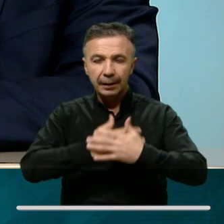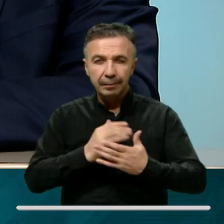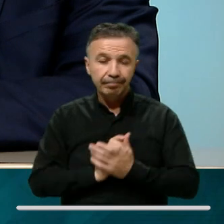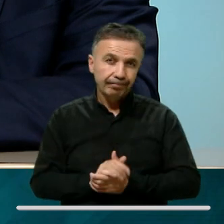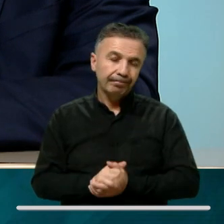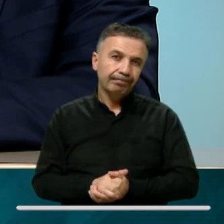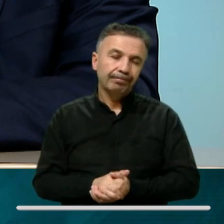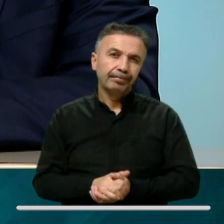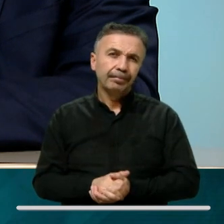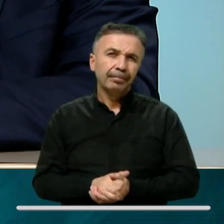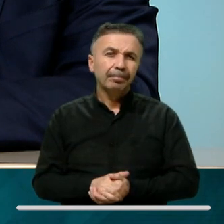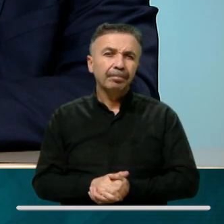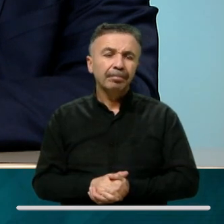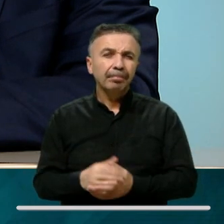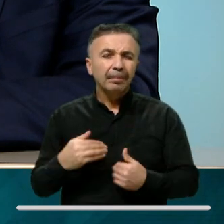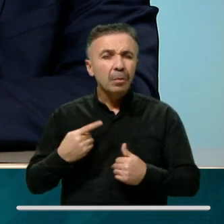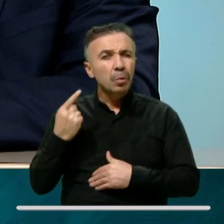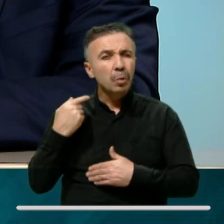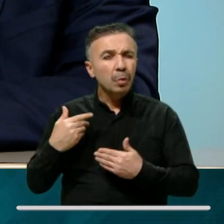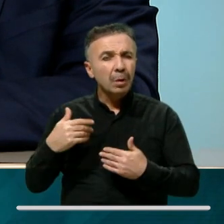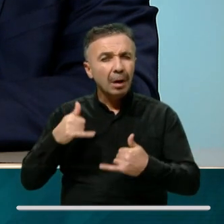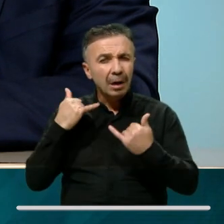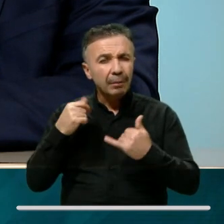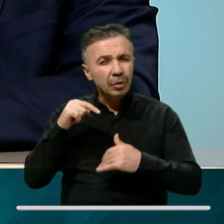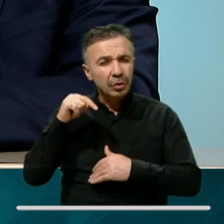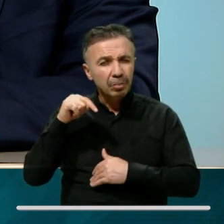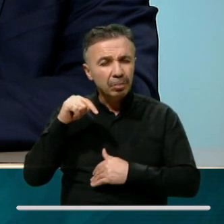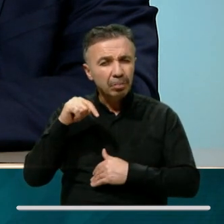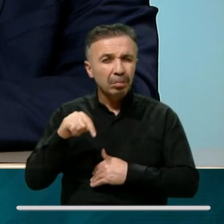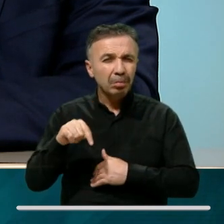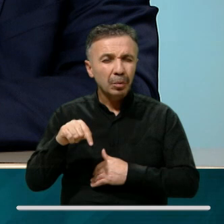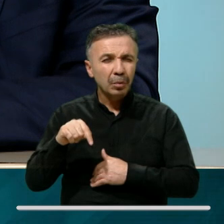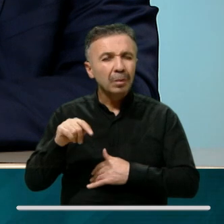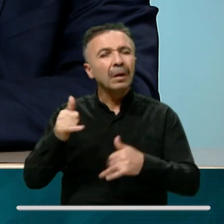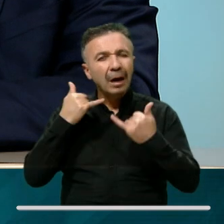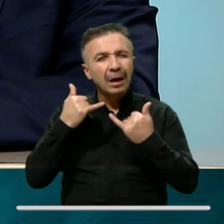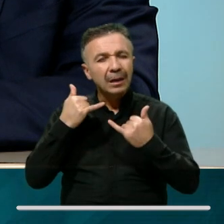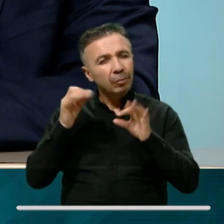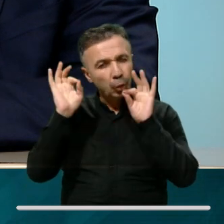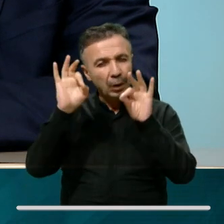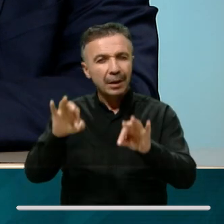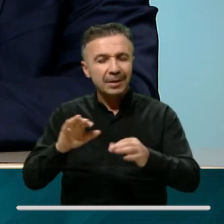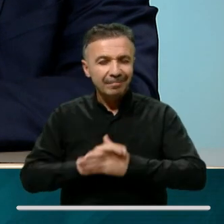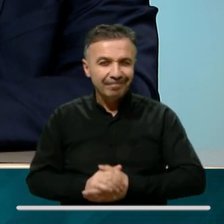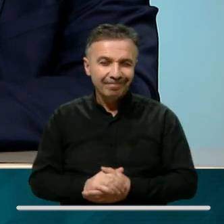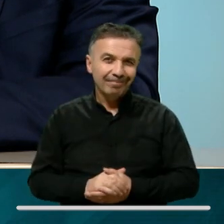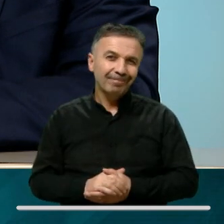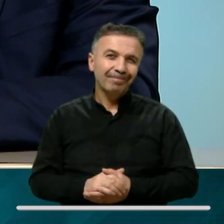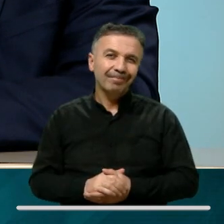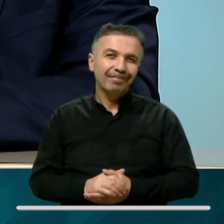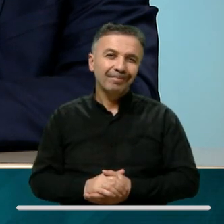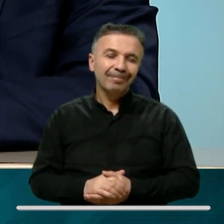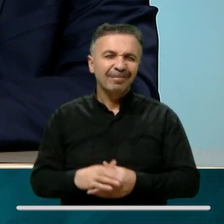ederim. Hayırlı akşamlar olsun. Ben dün aramıştım, düşüremedim de bugün düşürdük. Çok şükür. Çok şükür. İyi, siz